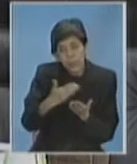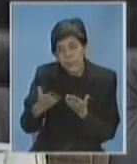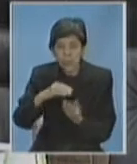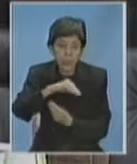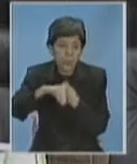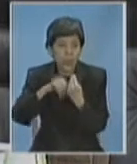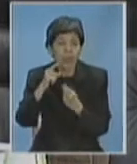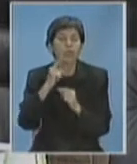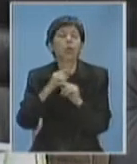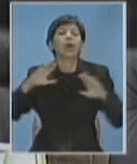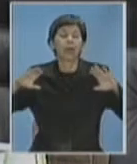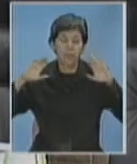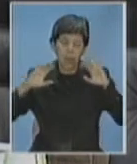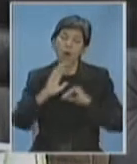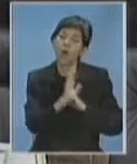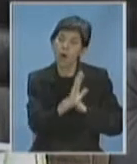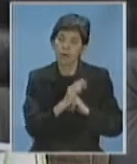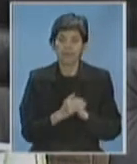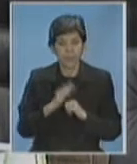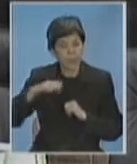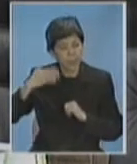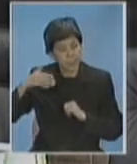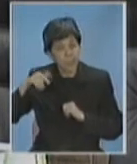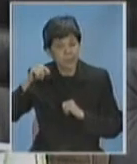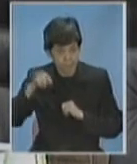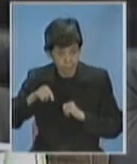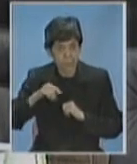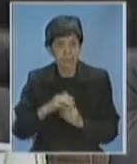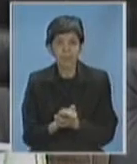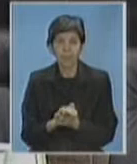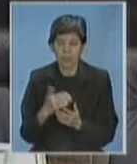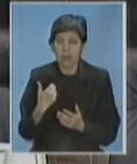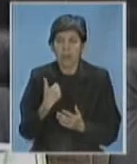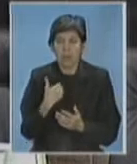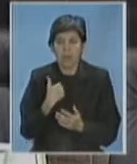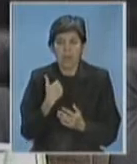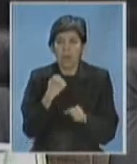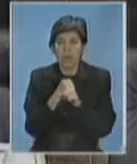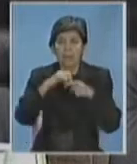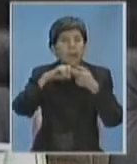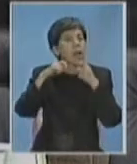ามนโยบายของรัฐบาลแต่ในเรื่องนี้นะคะหลังจากนั้นก็ได้มีการบ